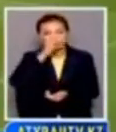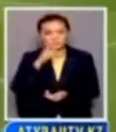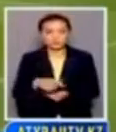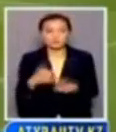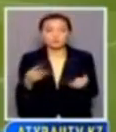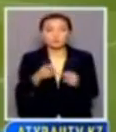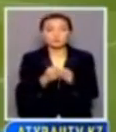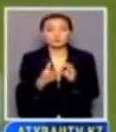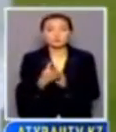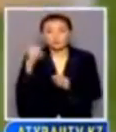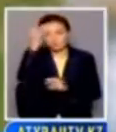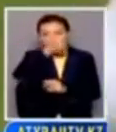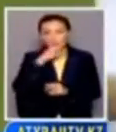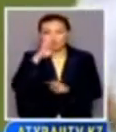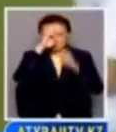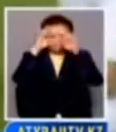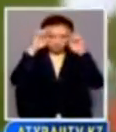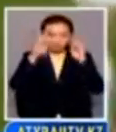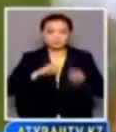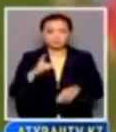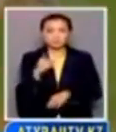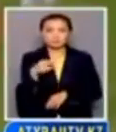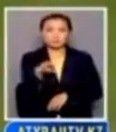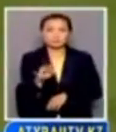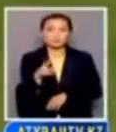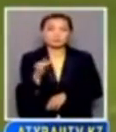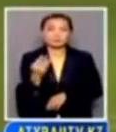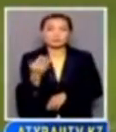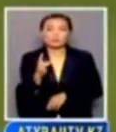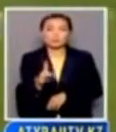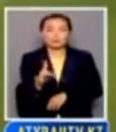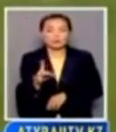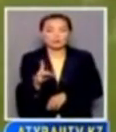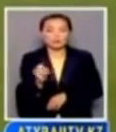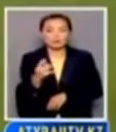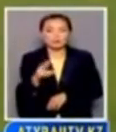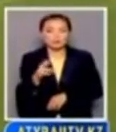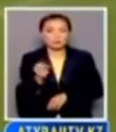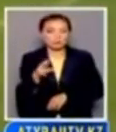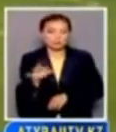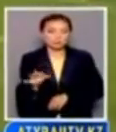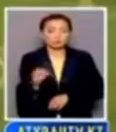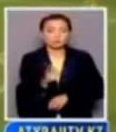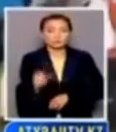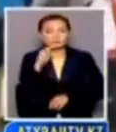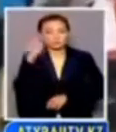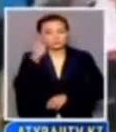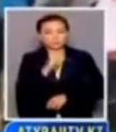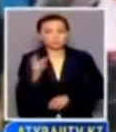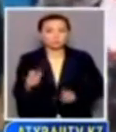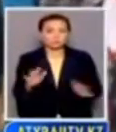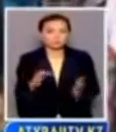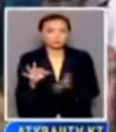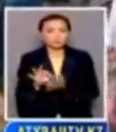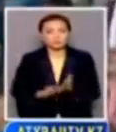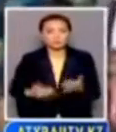Яғни 2014 жылы Бразилия елінен Рио-де-Жанейро қаласындағы Маракано стадионынан дүйім қазақ жұртына оқиға